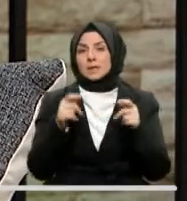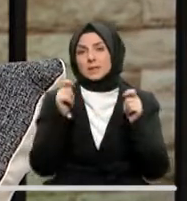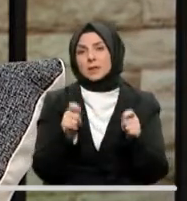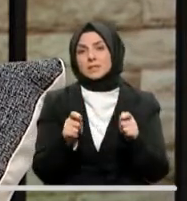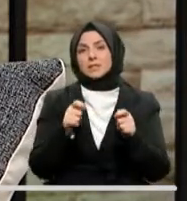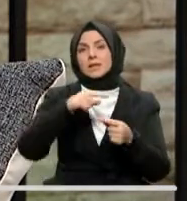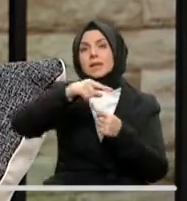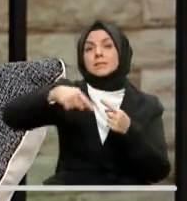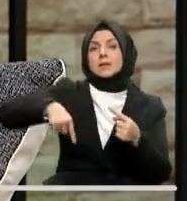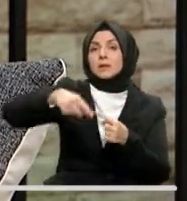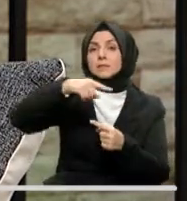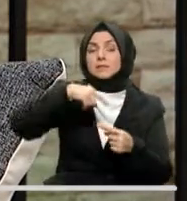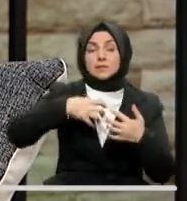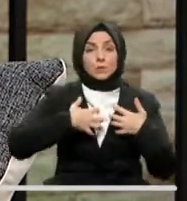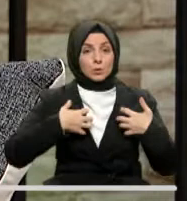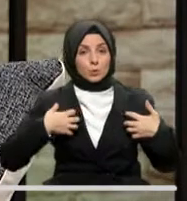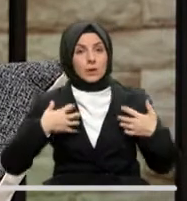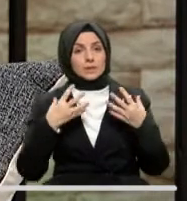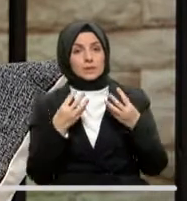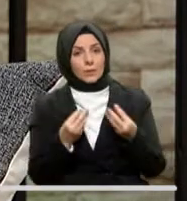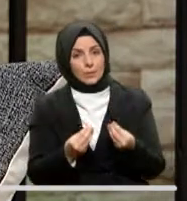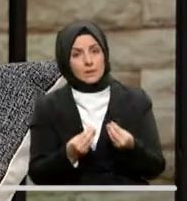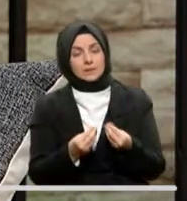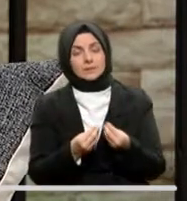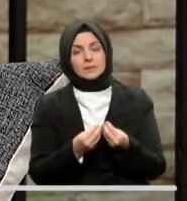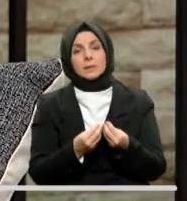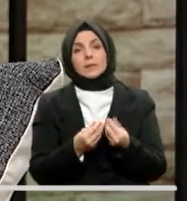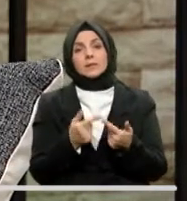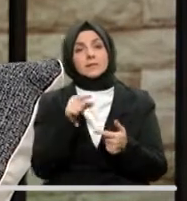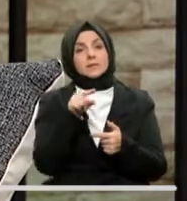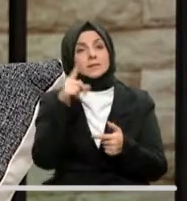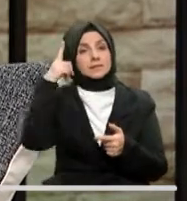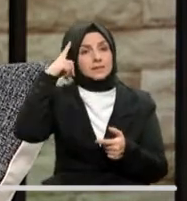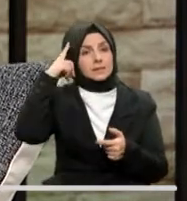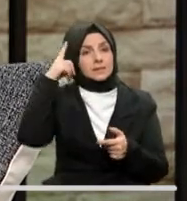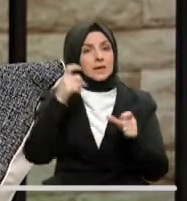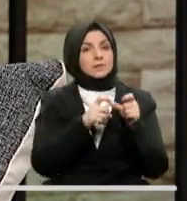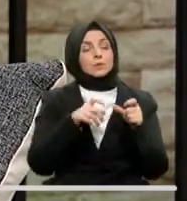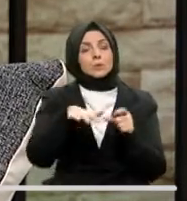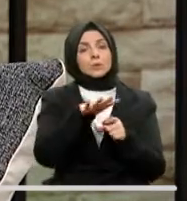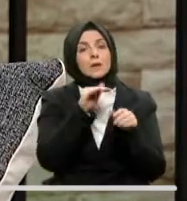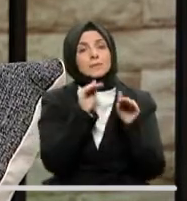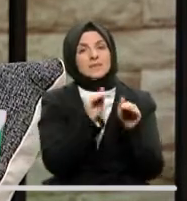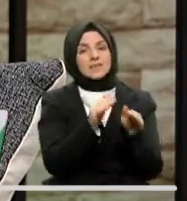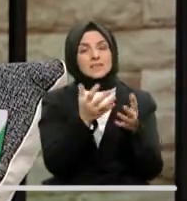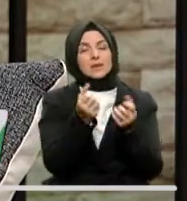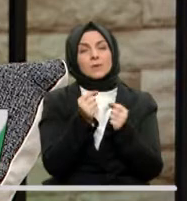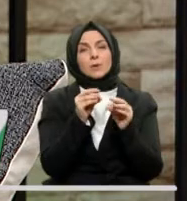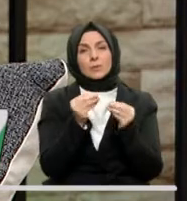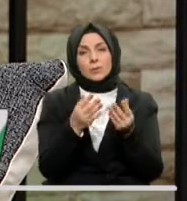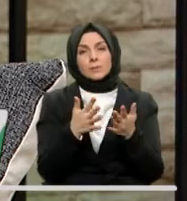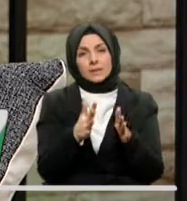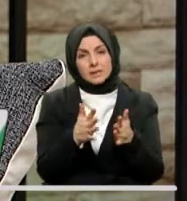güvenebileceğiniz size bir tarafsızlıkla şeffaflıkla yaklaşa bilecek sosyal desteği de alabilirsiniz Evet ben kendim de